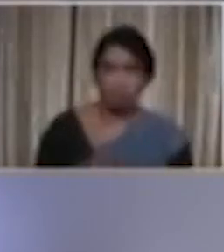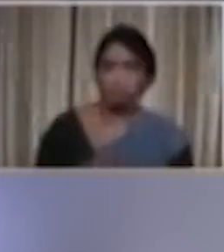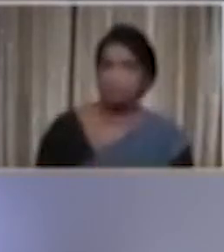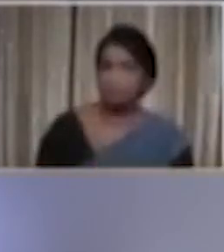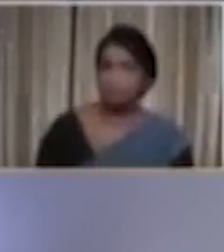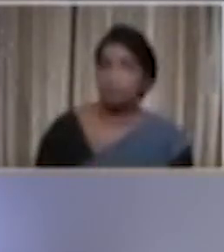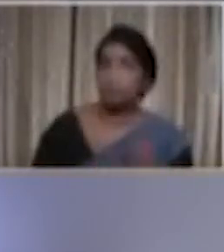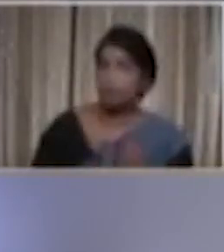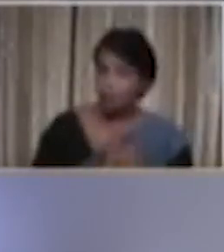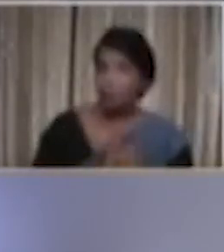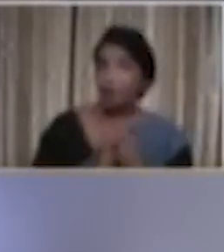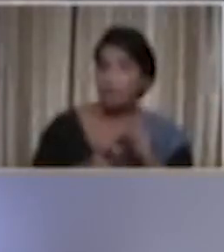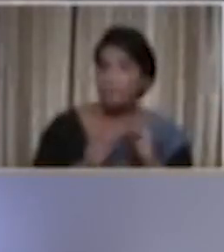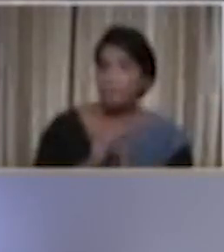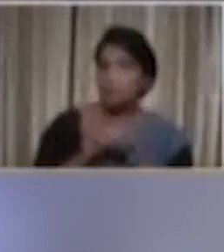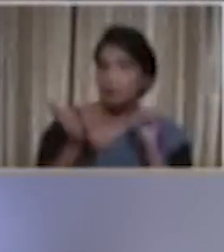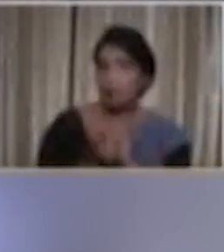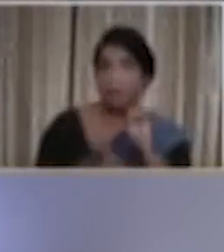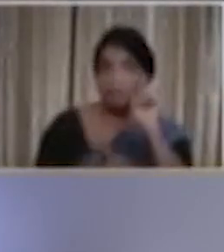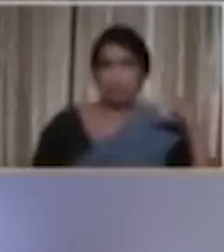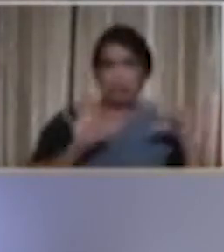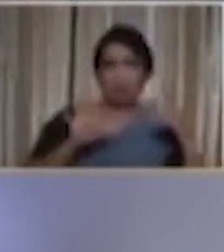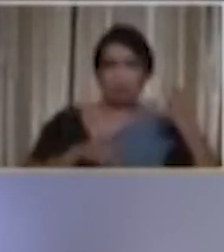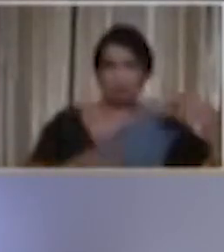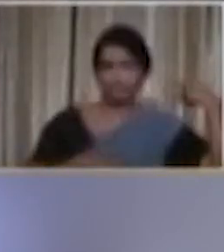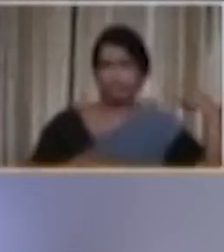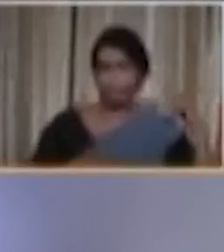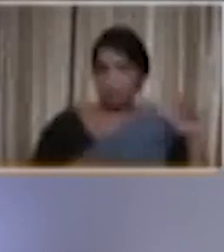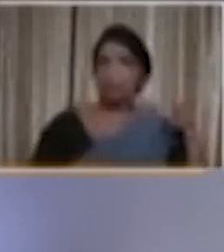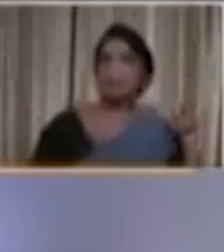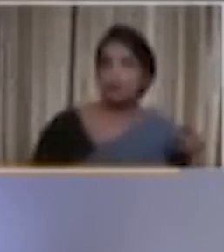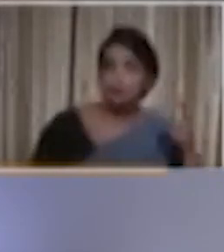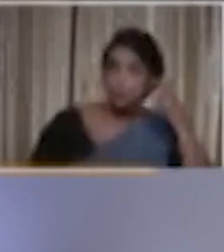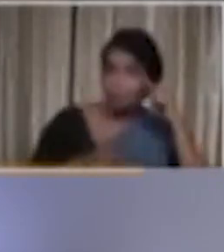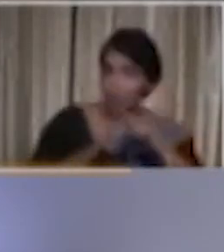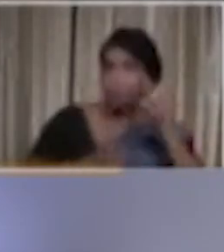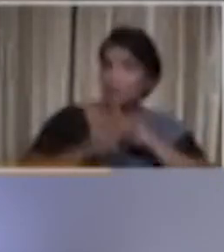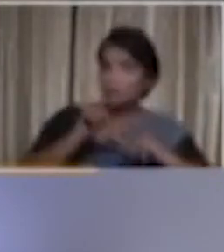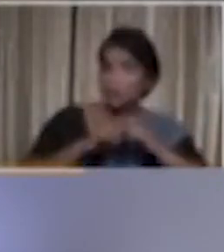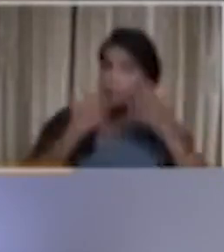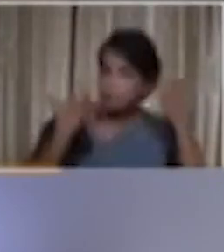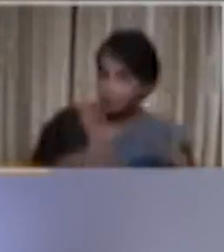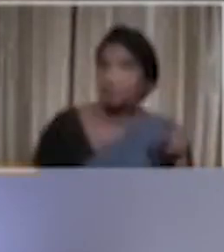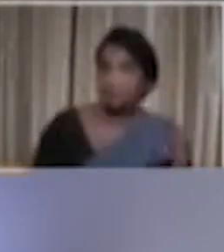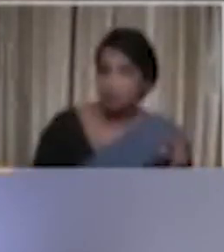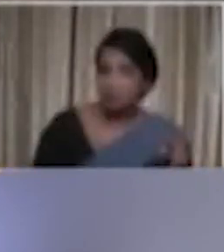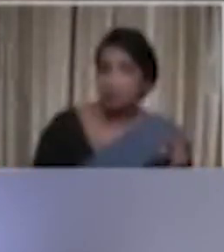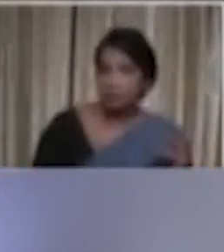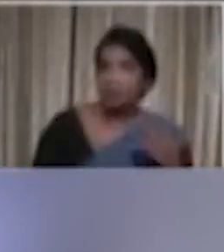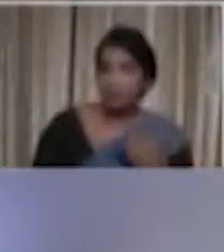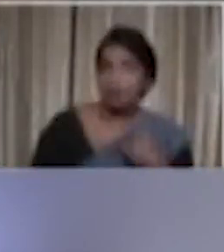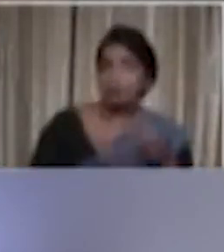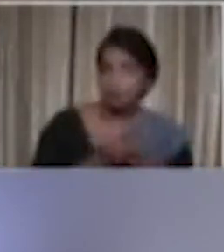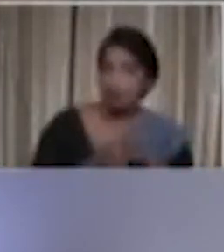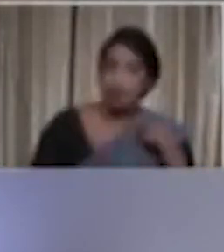ගරු අග්‍රාමාත්‍යතුමා අපි හම්බුණා 21 වෙනි සංශෝධනය ගැන සාකච්ඡා කරන්න. එතනදී ඒ සාකච්ඡාව ඉවර වුණාට පස්සේ ගරු කතානායකතුමනි අපේ